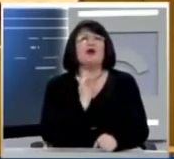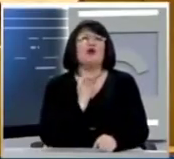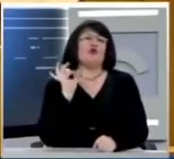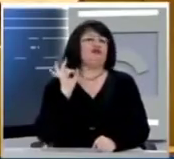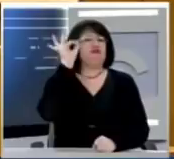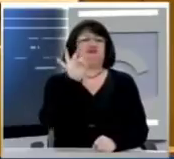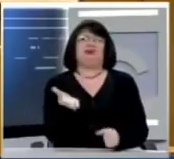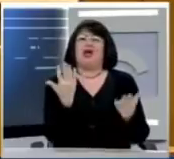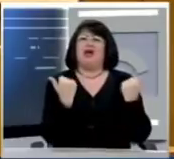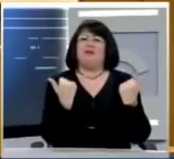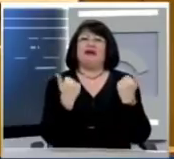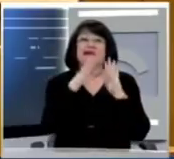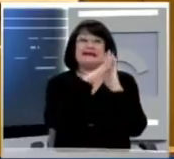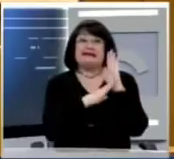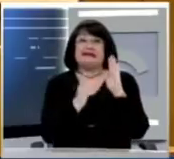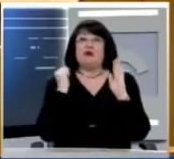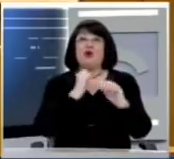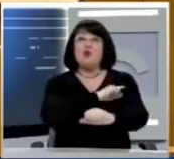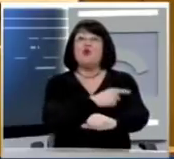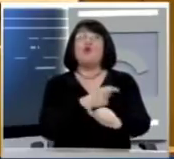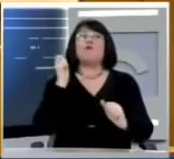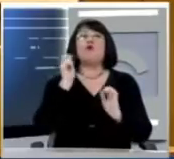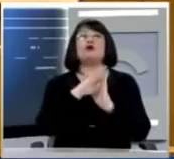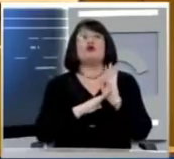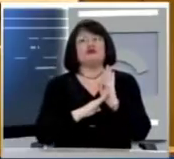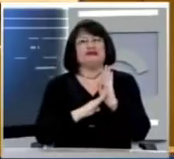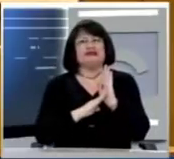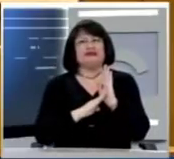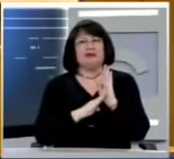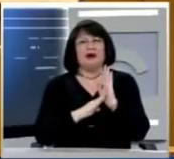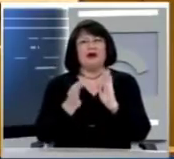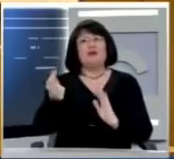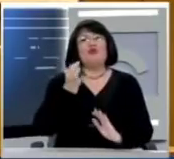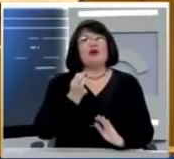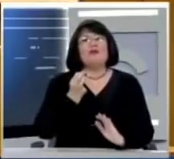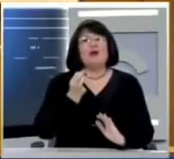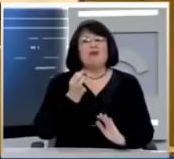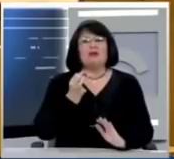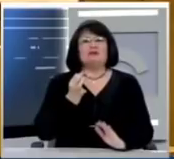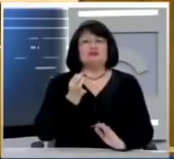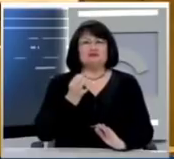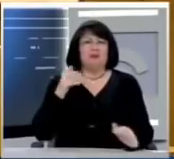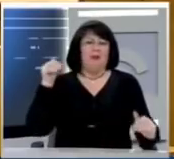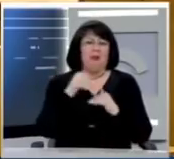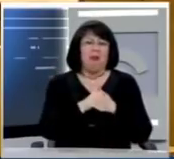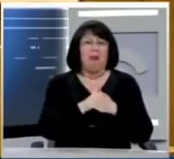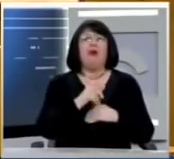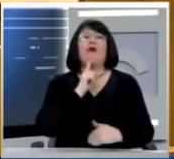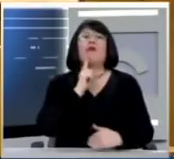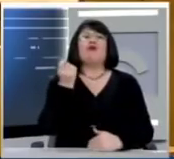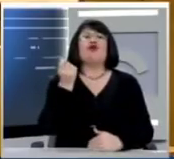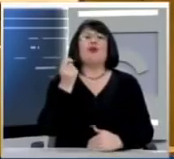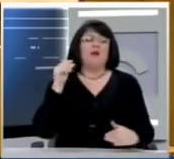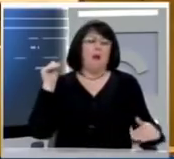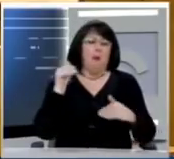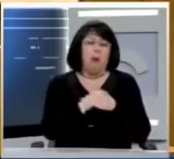δυνατό από το πολιτικό σύστημα που αποκαλούσαμε τότε χρεοκοπημένο, όπως η οικονομία της χώρας,